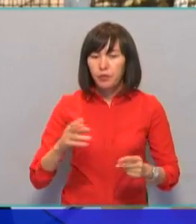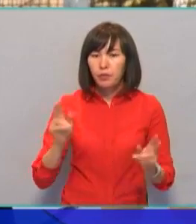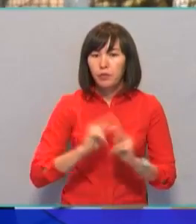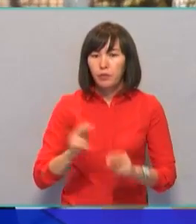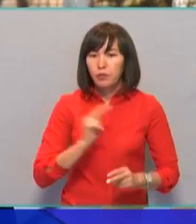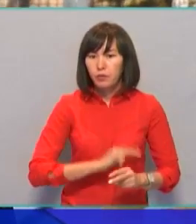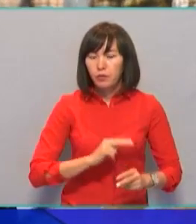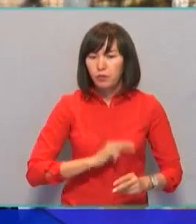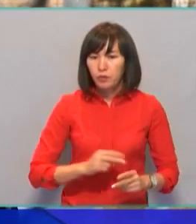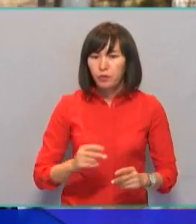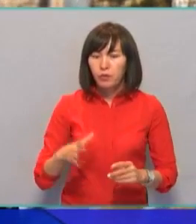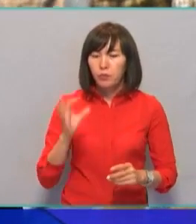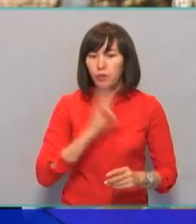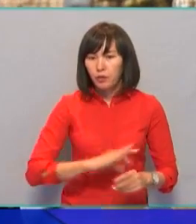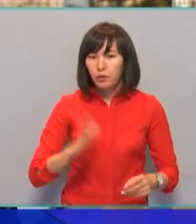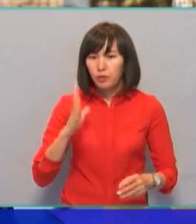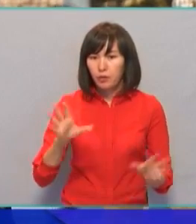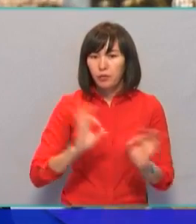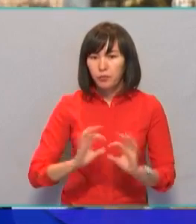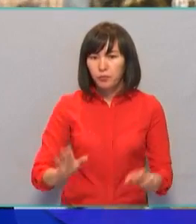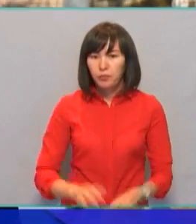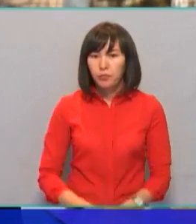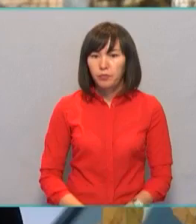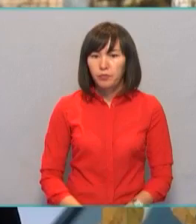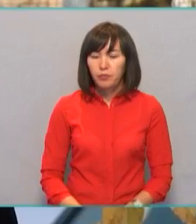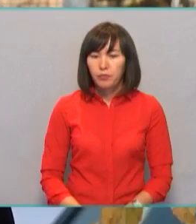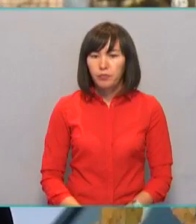төгілген тердің өтеуі болатынын баса айтты.